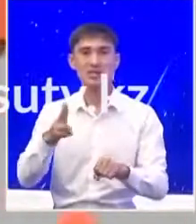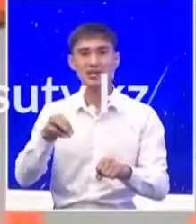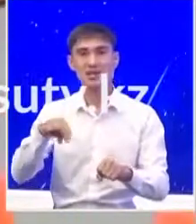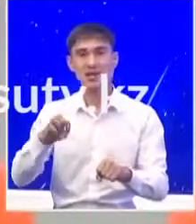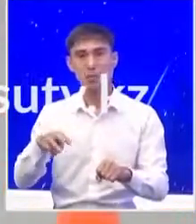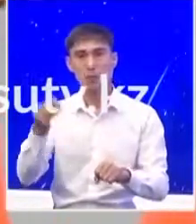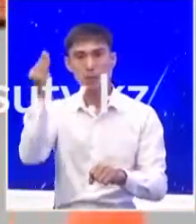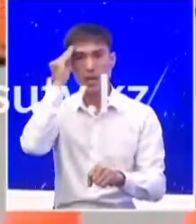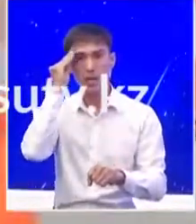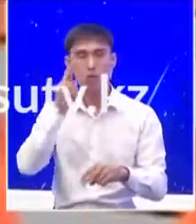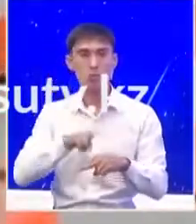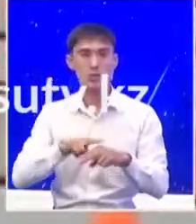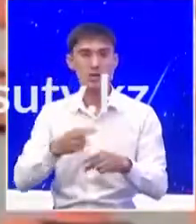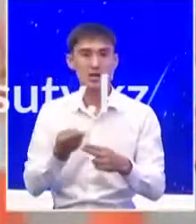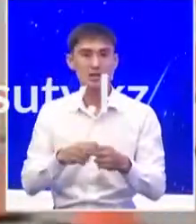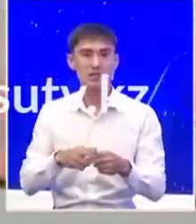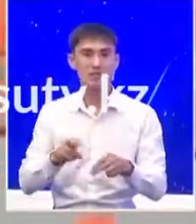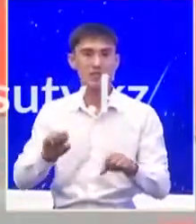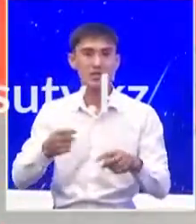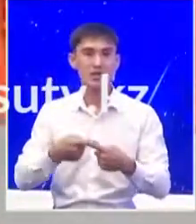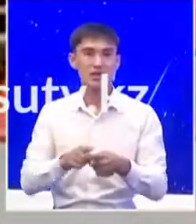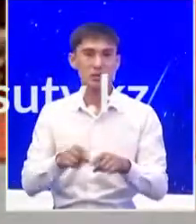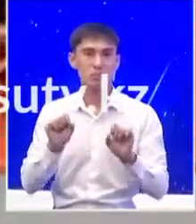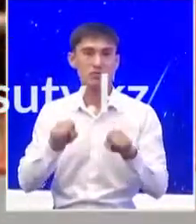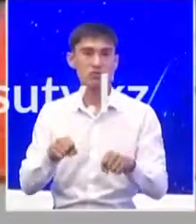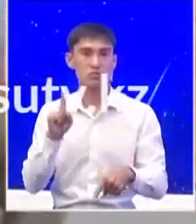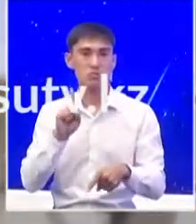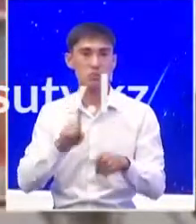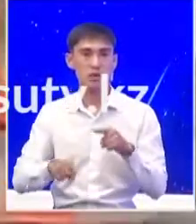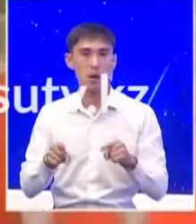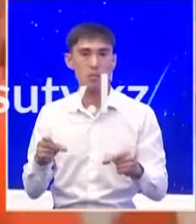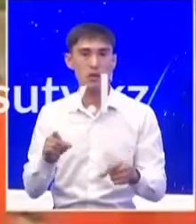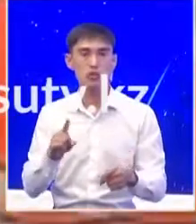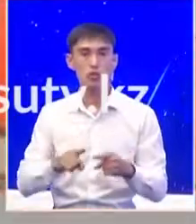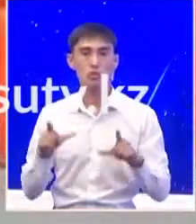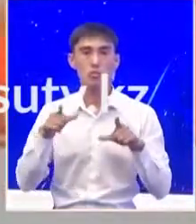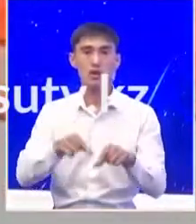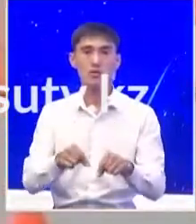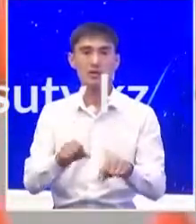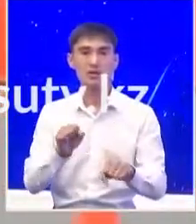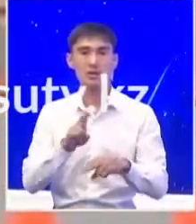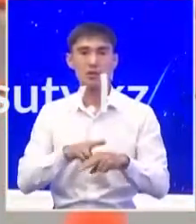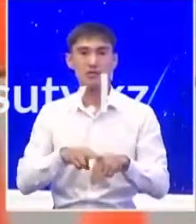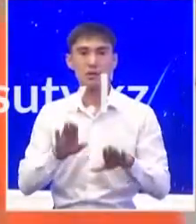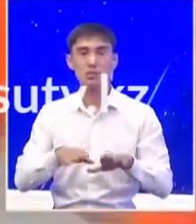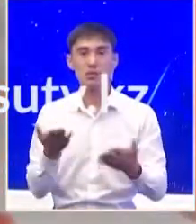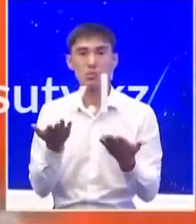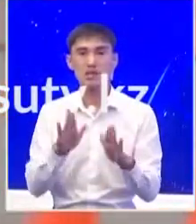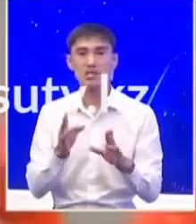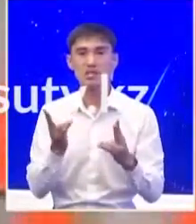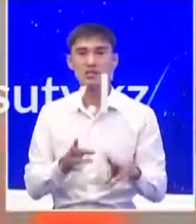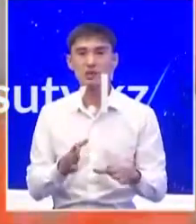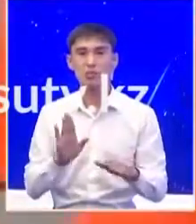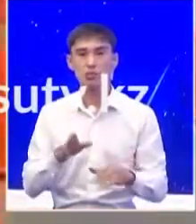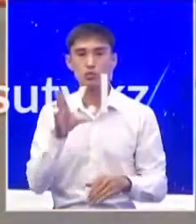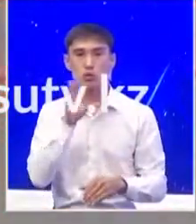По мнению стражи порядка, этот вид транспорта позволит быть мобильными, ускорит прибытие правоохранителей на места происшествий и